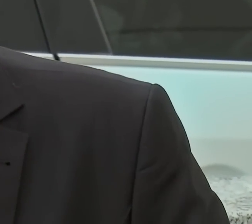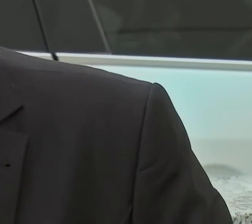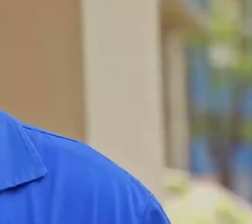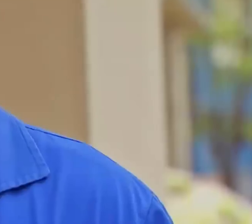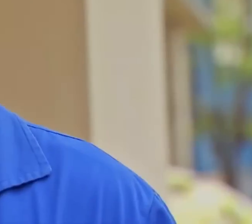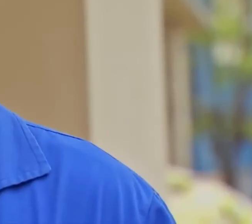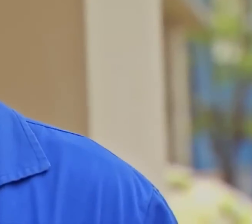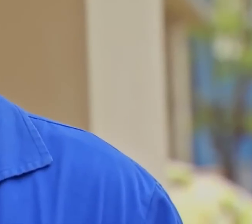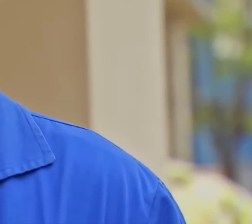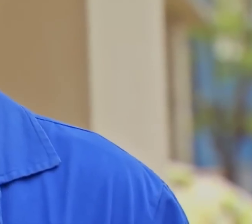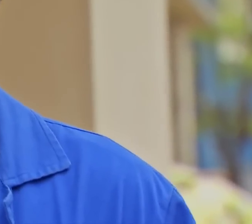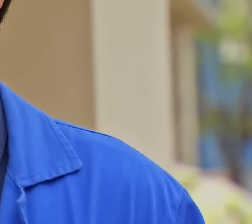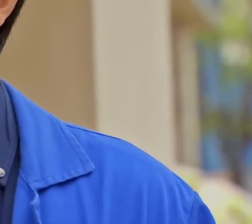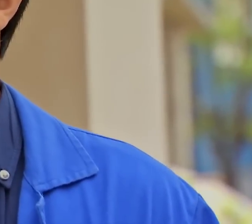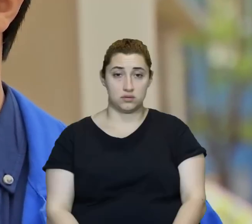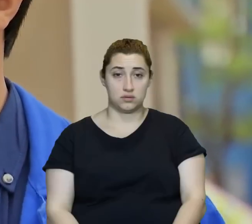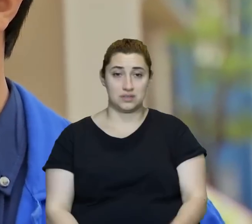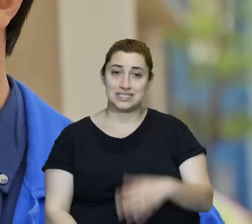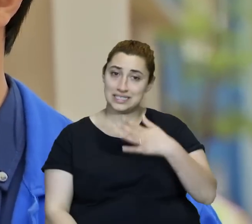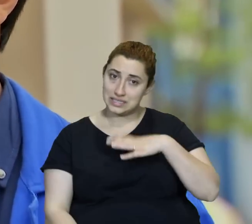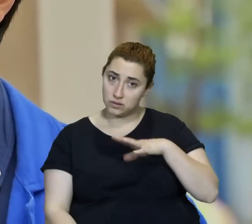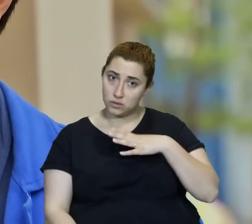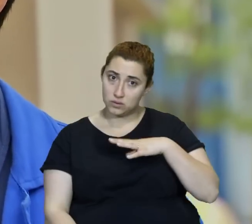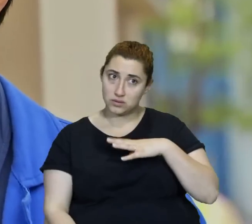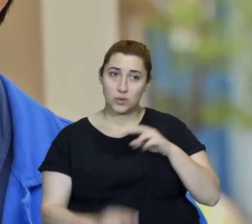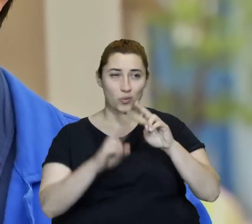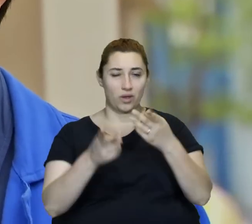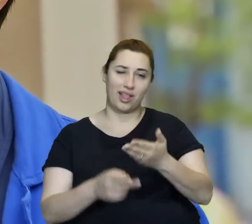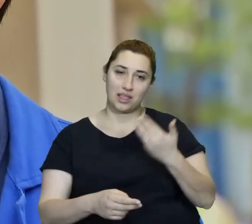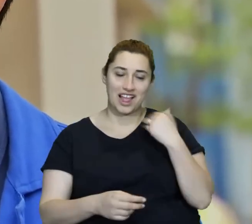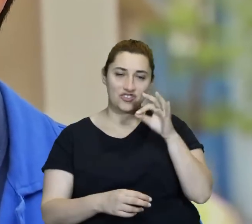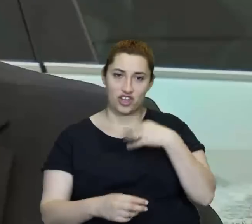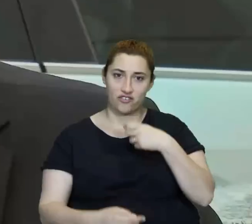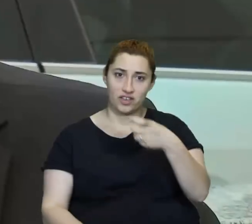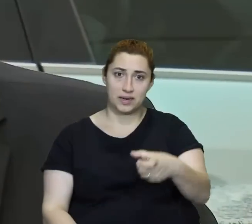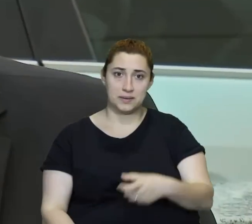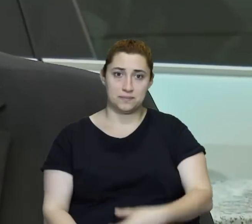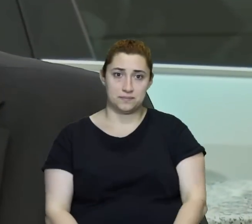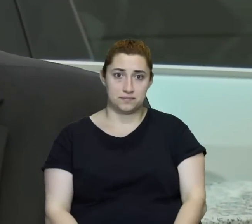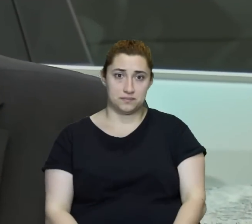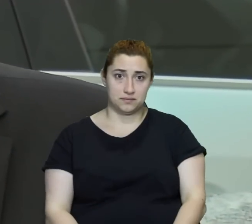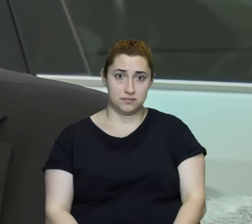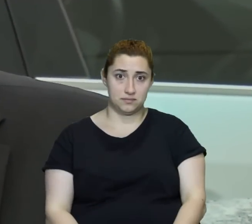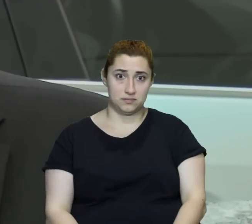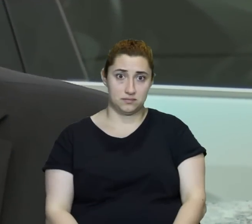Beton anlamamış gibi bakıyor. İstersen atölyeye gel, bir çay vereyim.